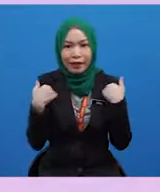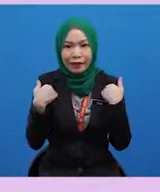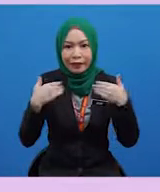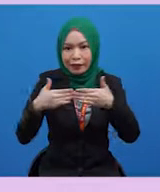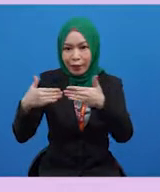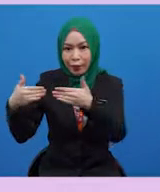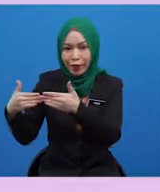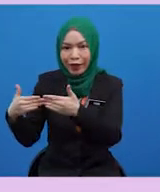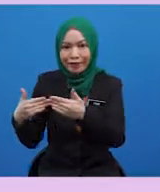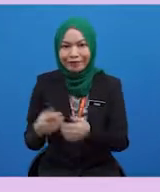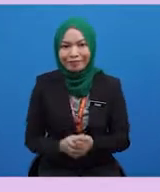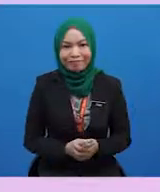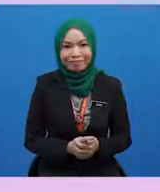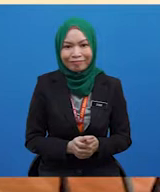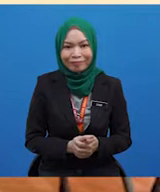ideanya.